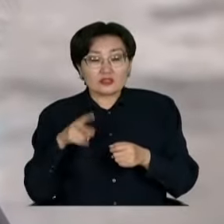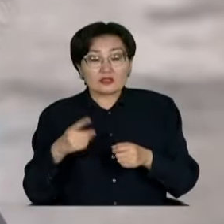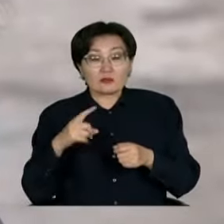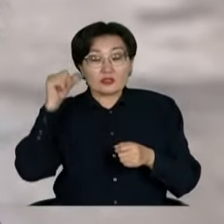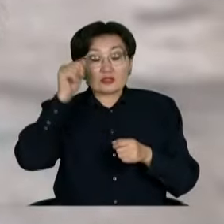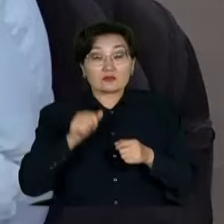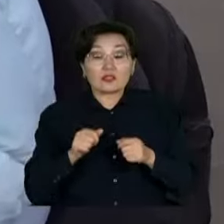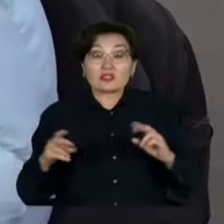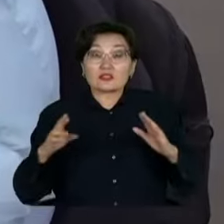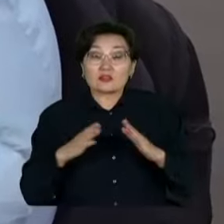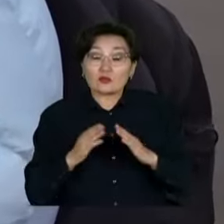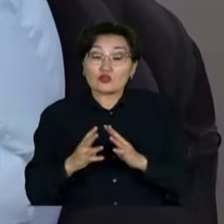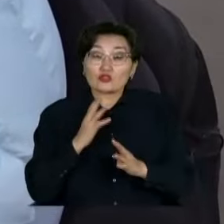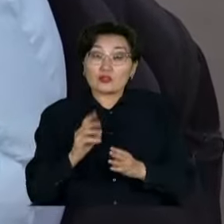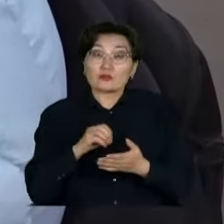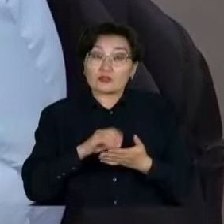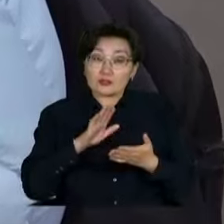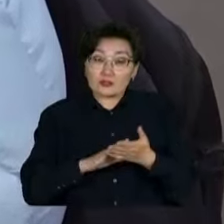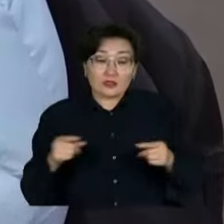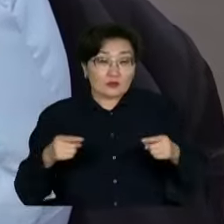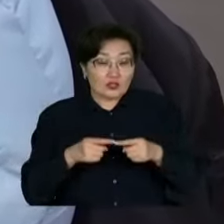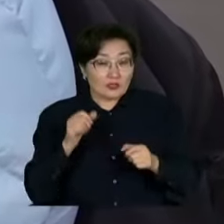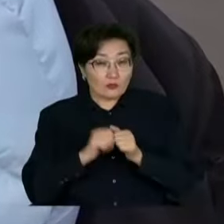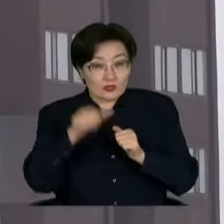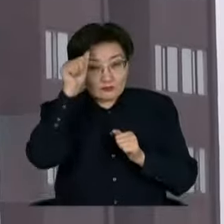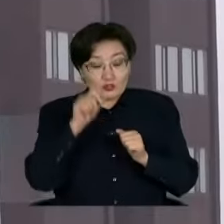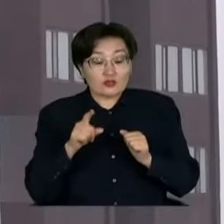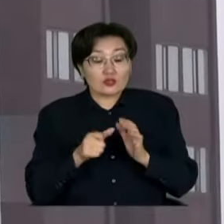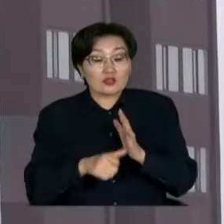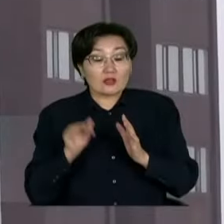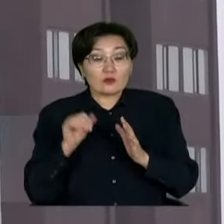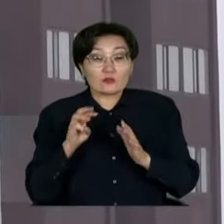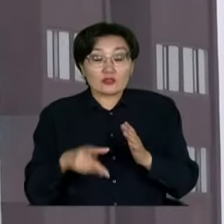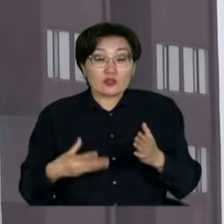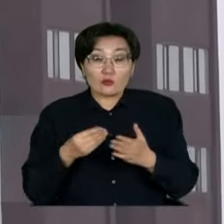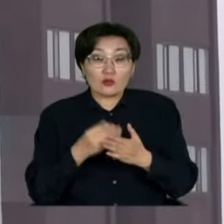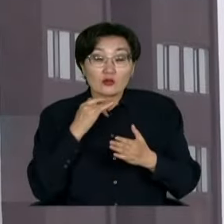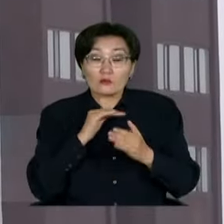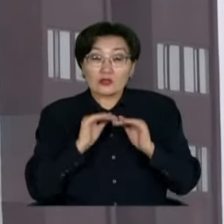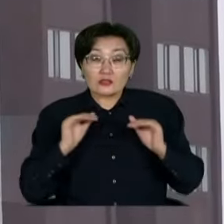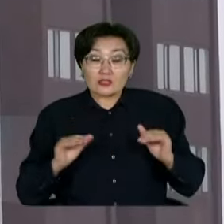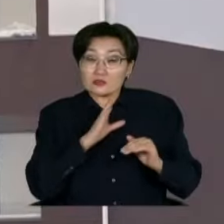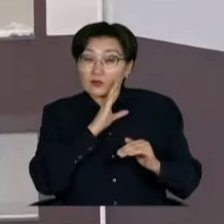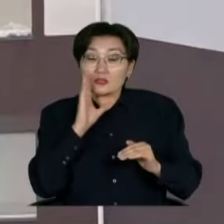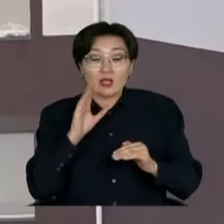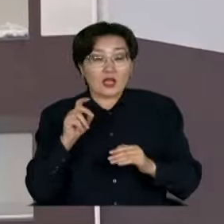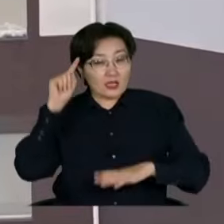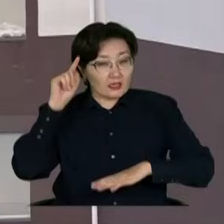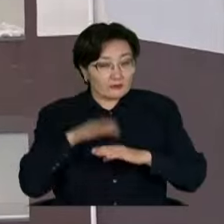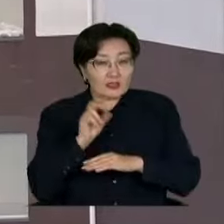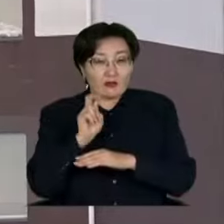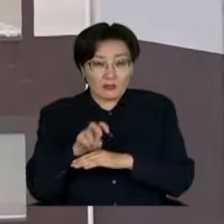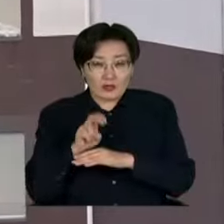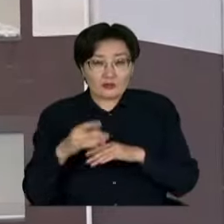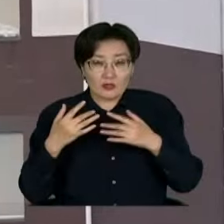2021 жылдан бері баспана кезегінде тұр. Жалдамалы пәтерге ай сайын 160 мың теңге төлейтін көп балалы ана әкімдік табалдырығын тоздырып